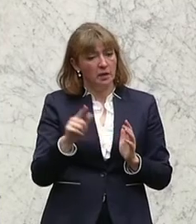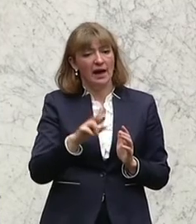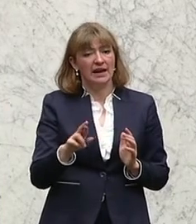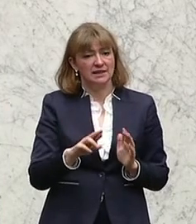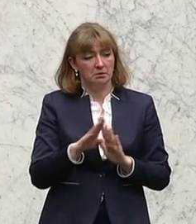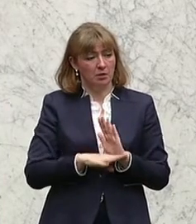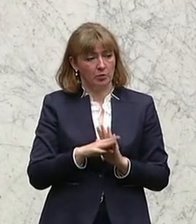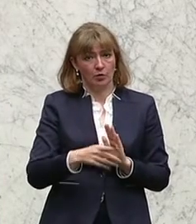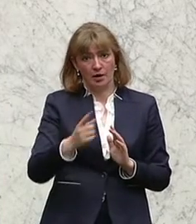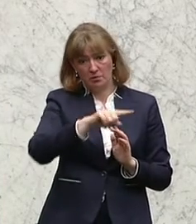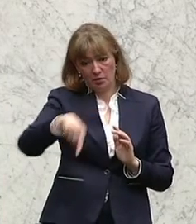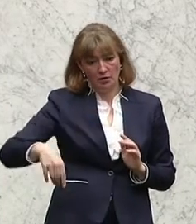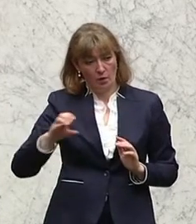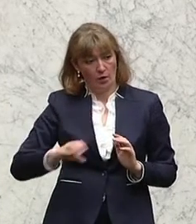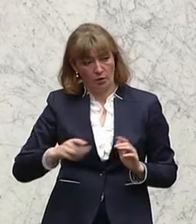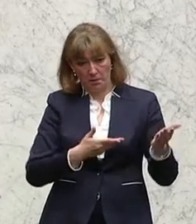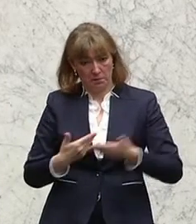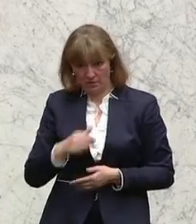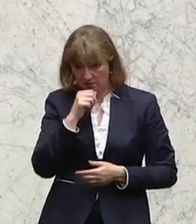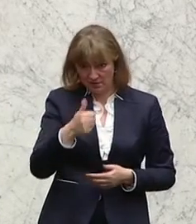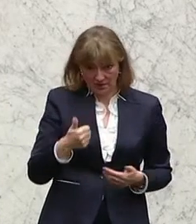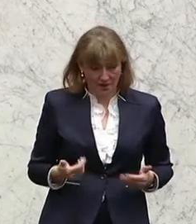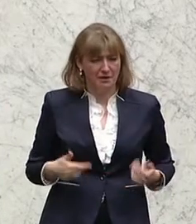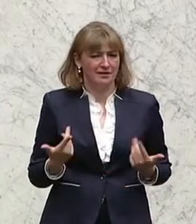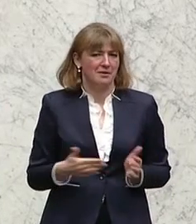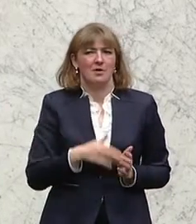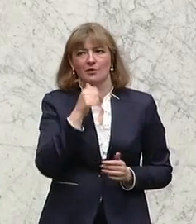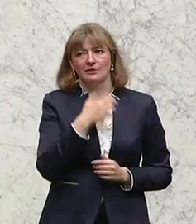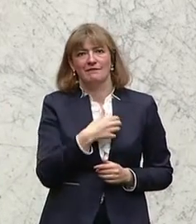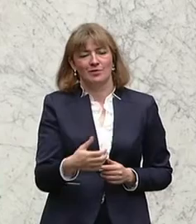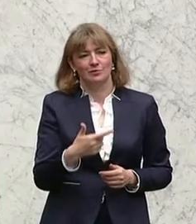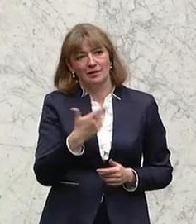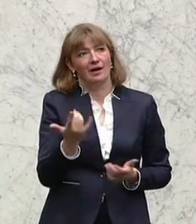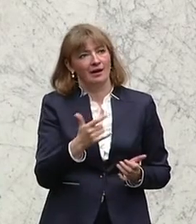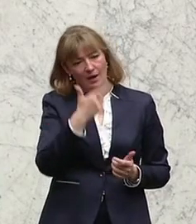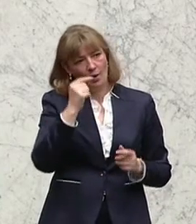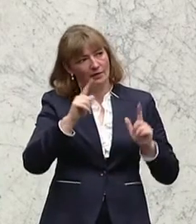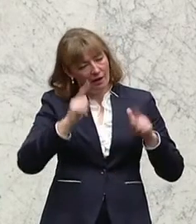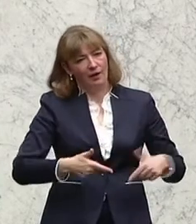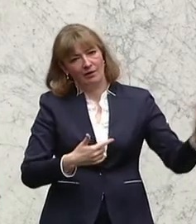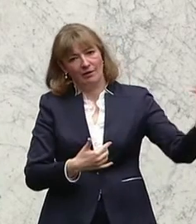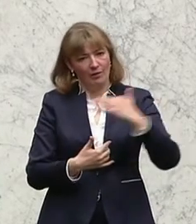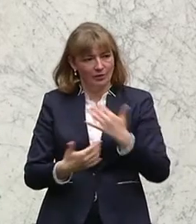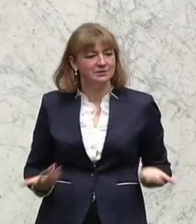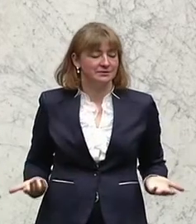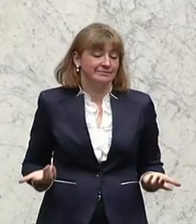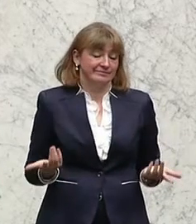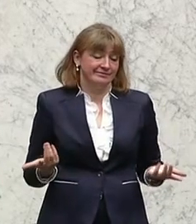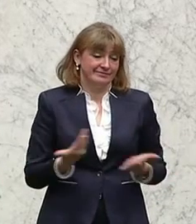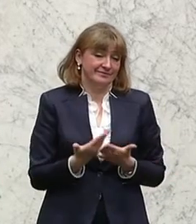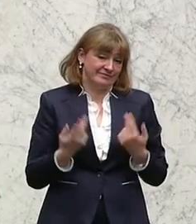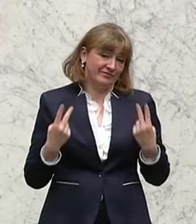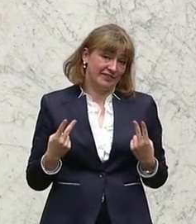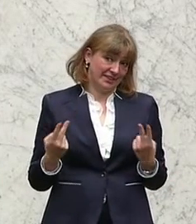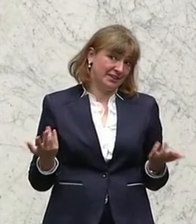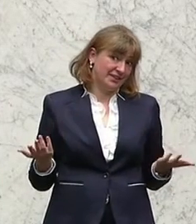nach Europa bzw. in dem Fall nach Österreich gebracht haben, dann brauche ich mich nicht wundern, dass sich die Menschen auf den Weg machen. Das heißt, Schlusssatz, Frau Präsidentin, ich glaube, was